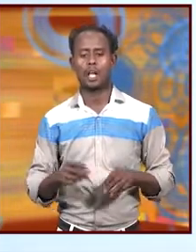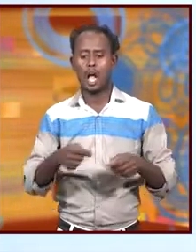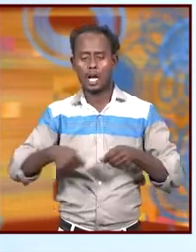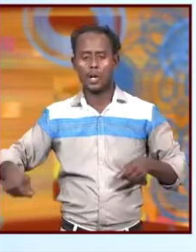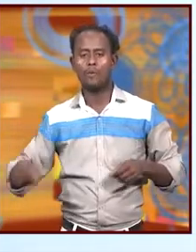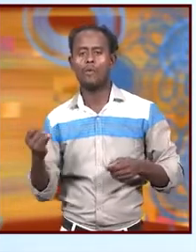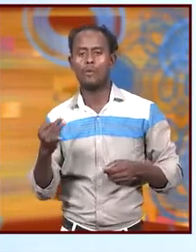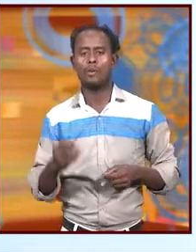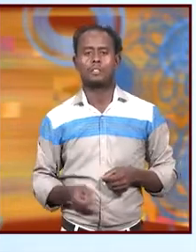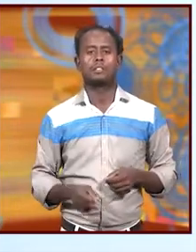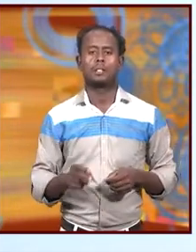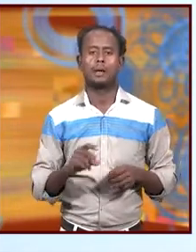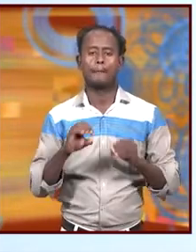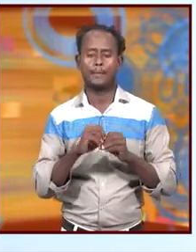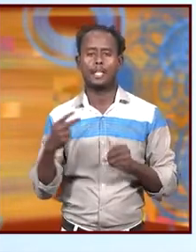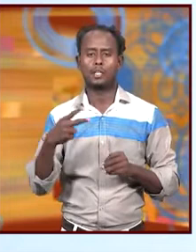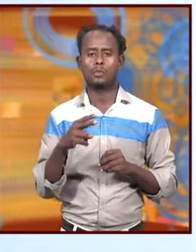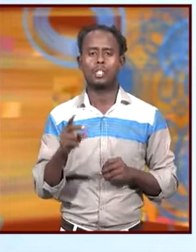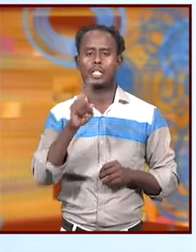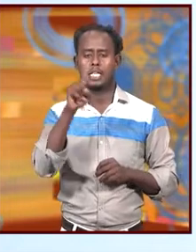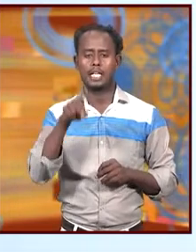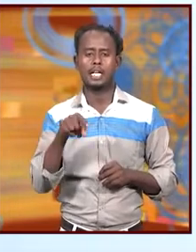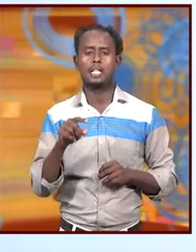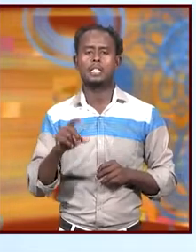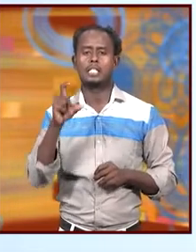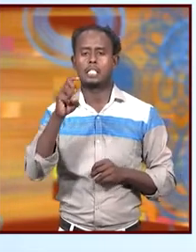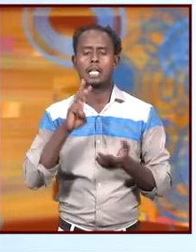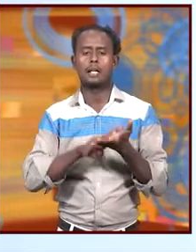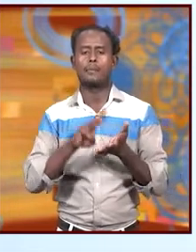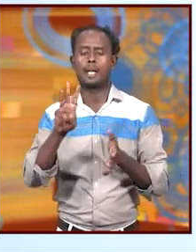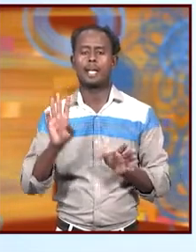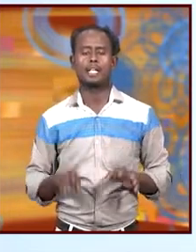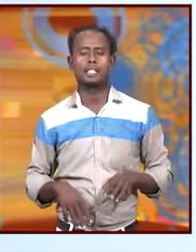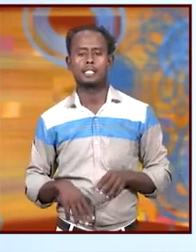அகலம் B இஸ் ஈக்குவல் டு 7 சென்டிமீட்டர்.